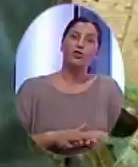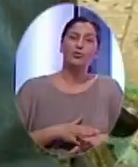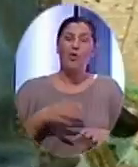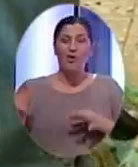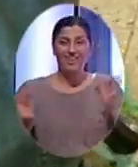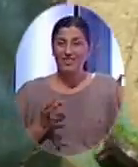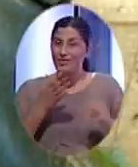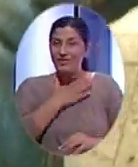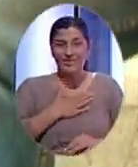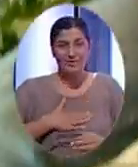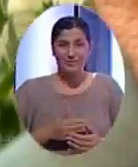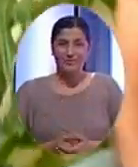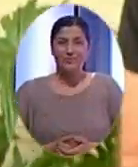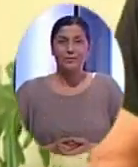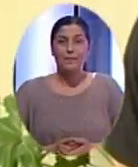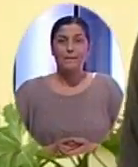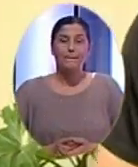ולהתנועע.